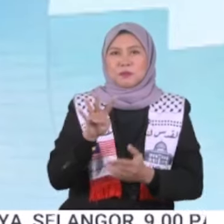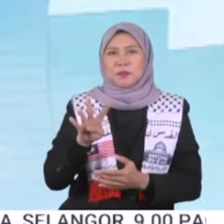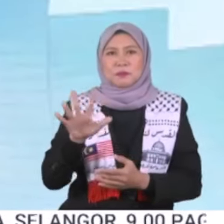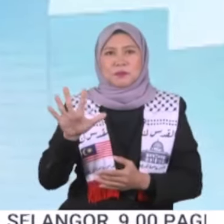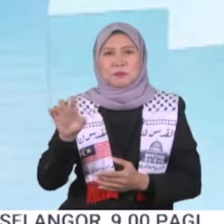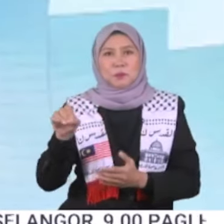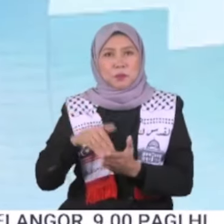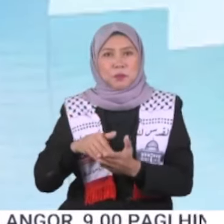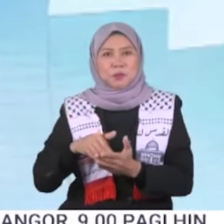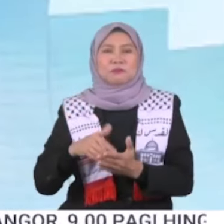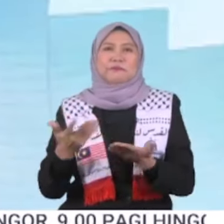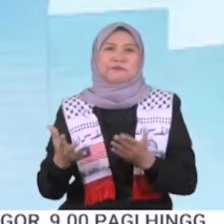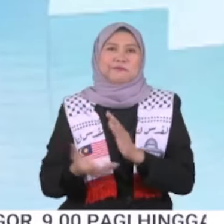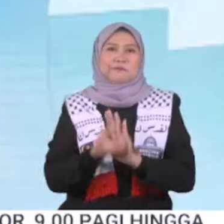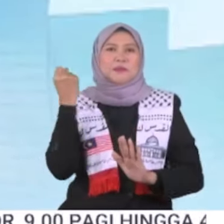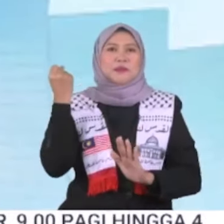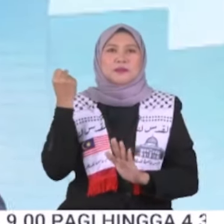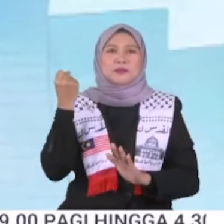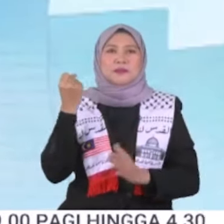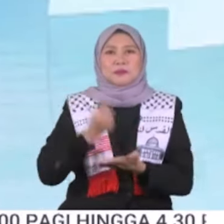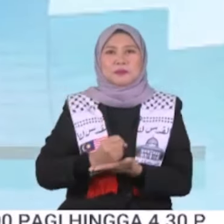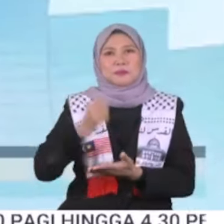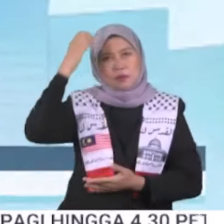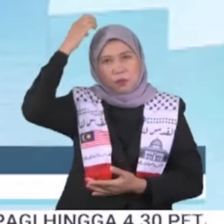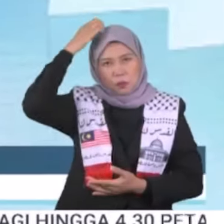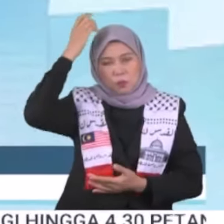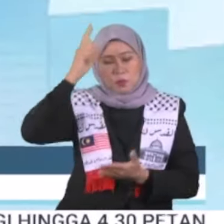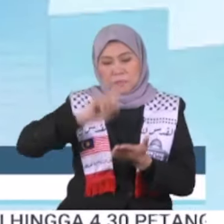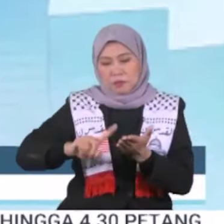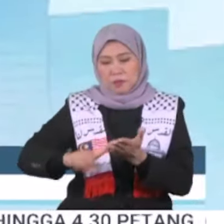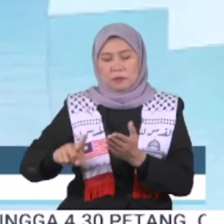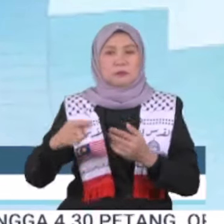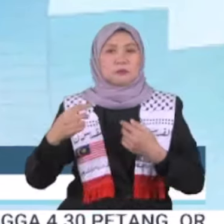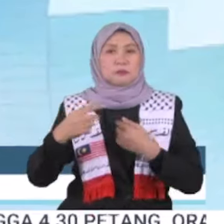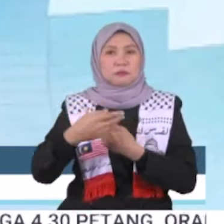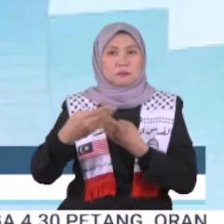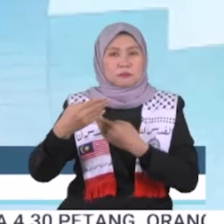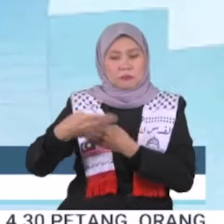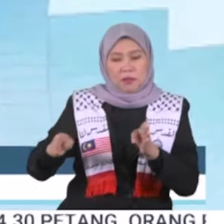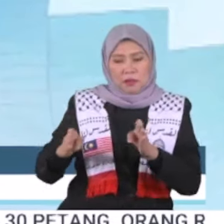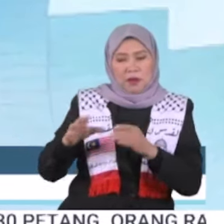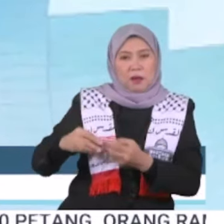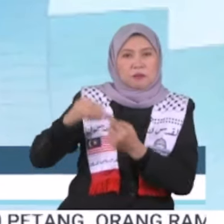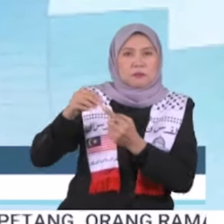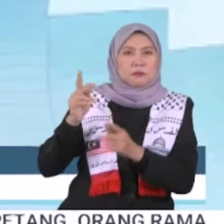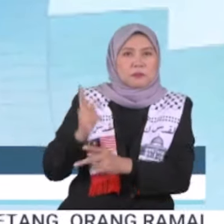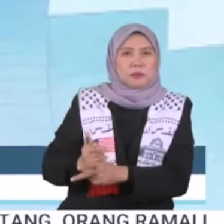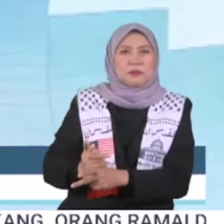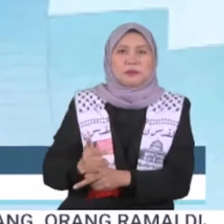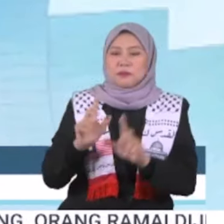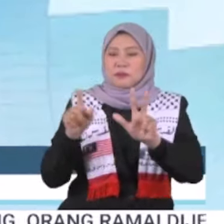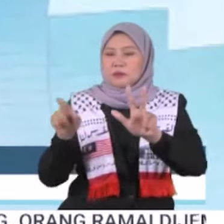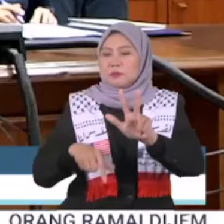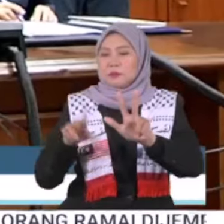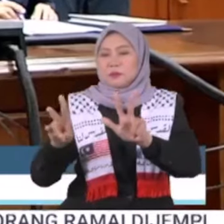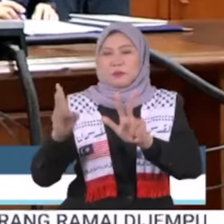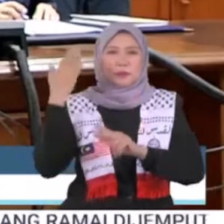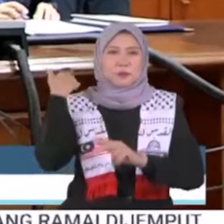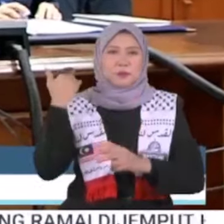RM169,450 dirampas oleh Kastam Selangor susulan pemeriksaan ke atas sebuah kontena di Pelabuhan Utara 3 Julai lalu.